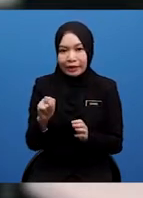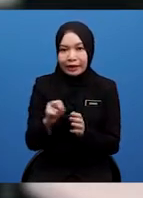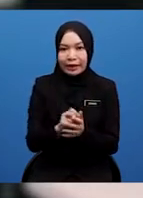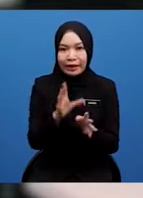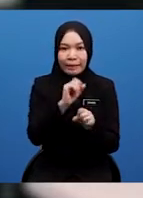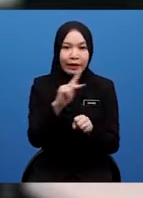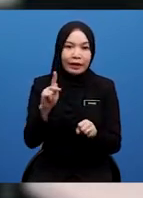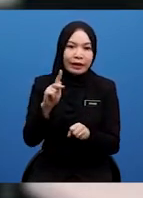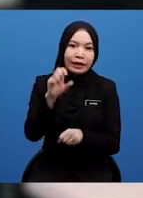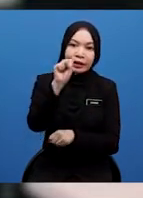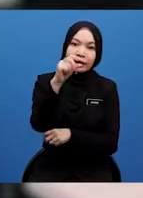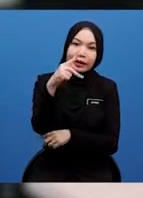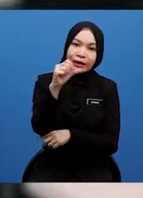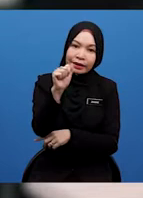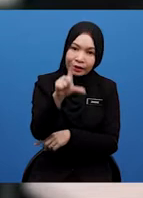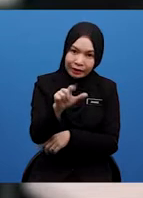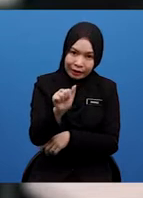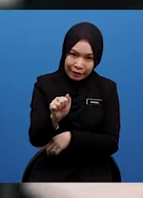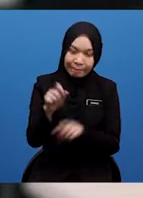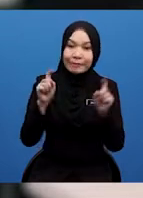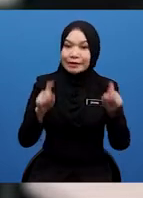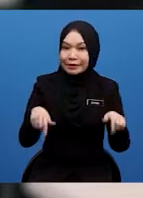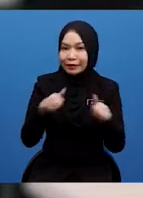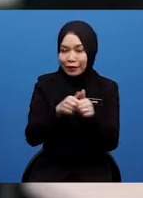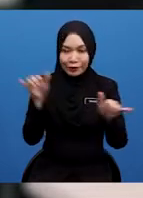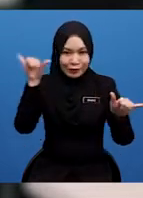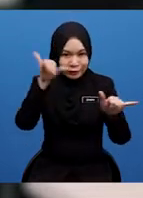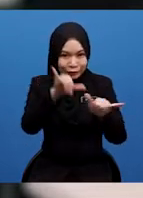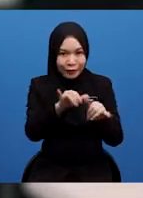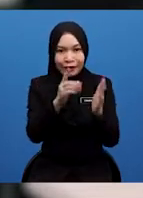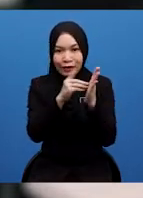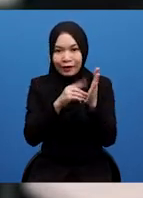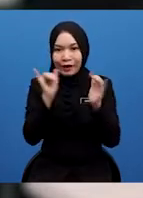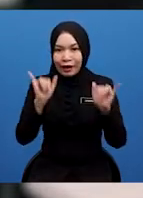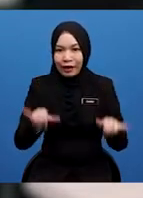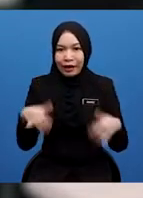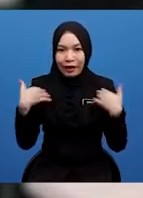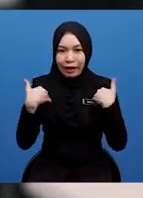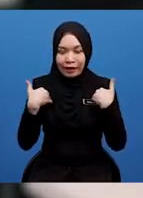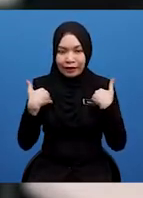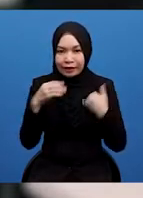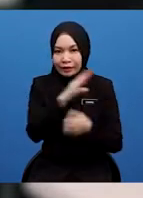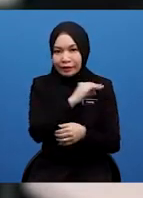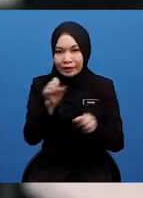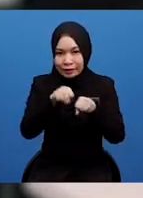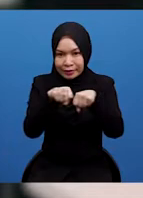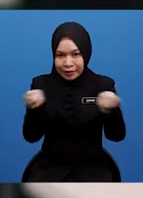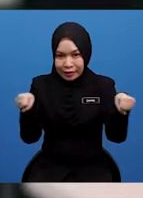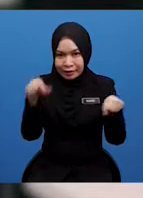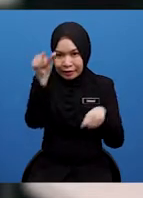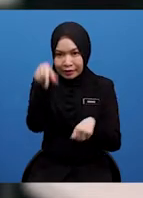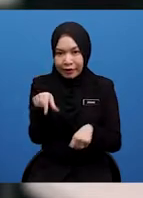Menentukan skala adalah mengikut kesesuaian data yang ada dan saiz graf yang